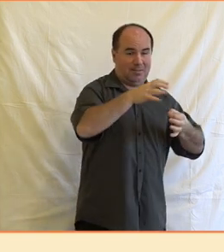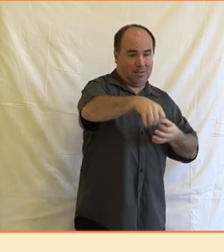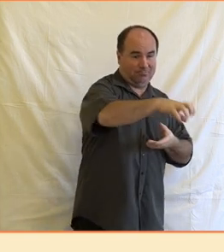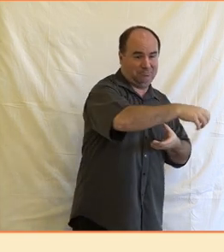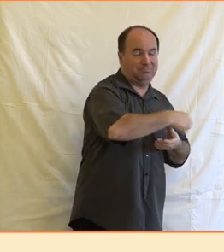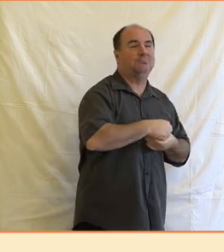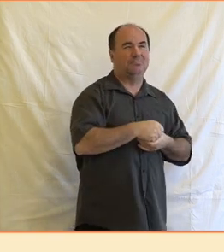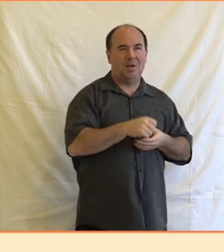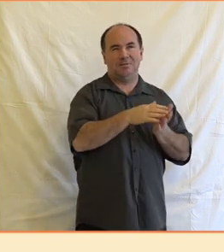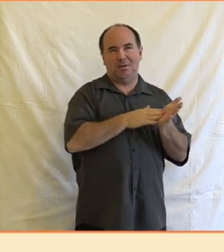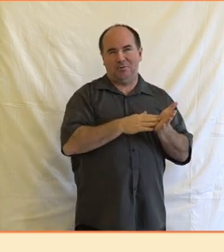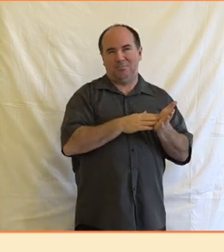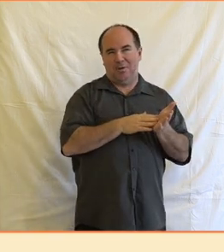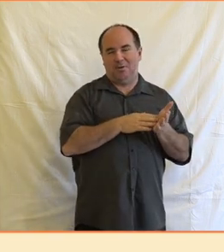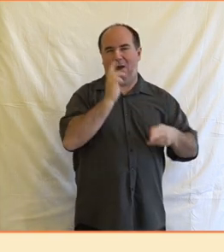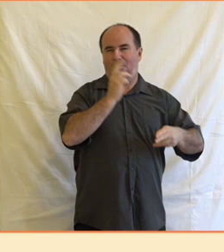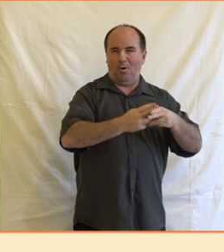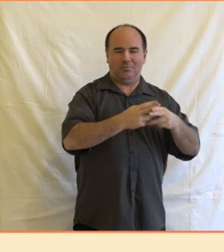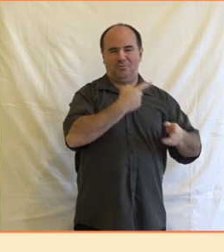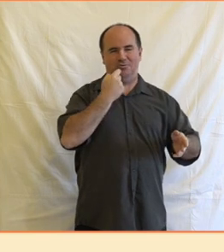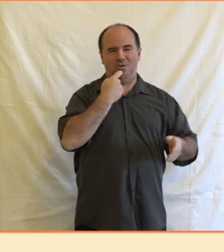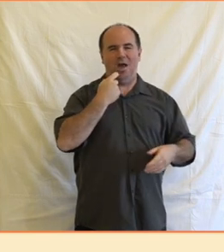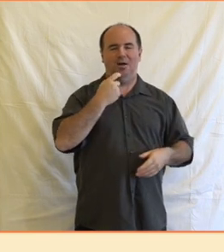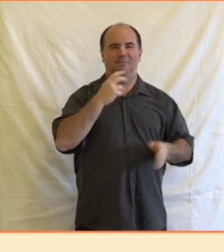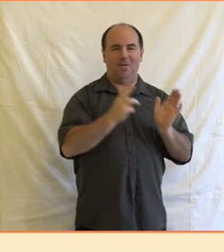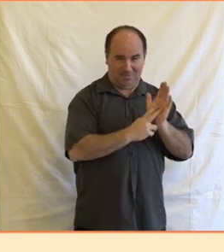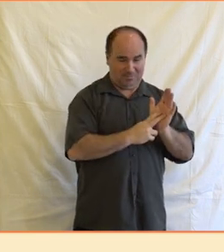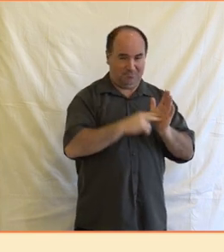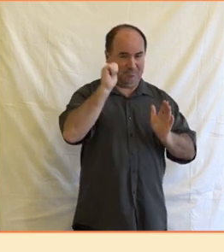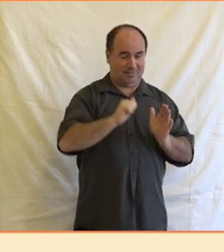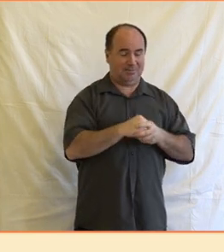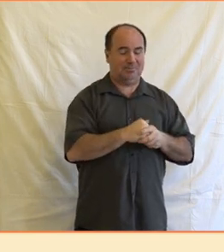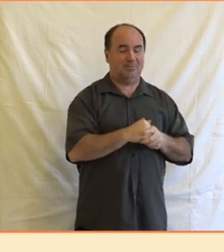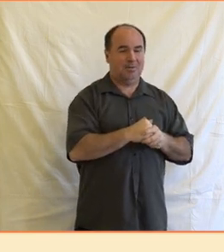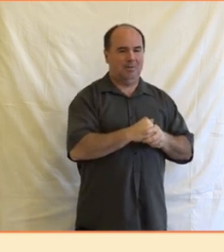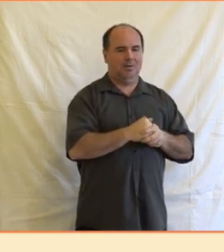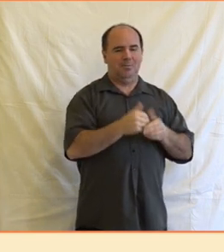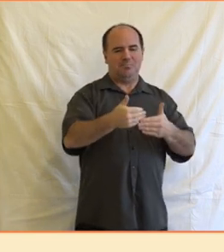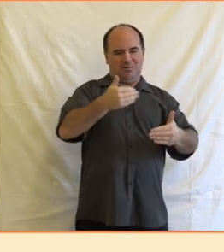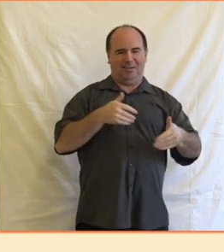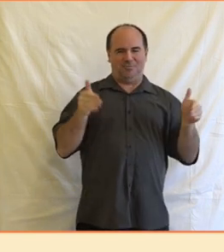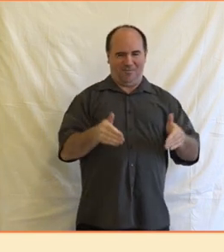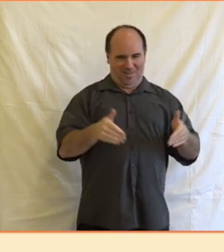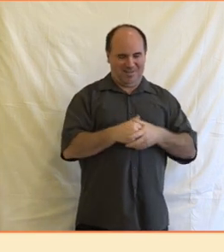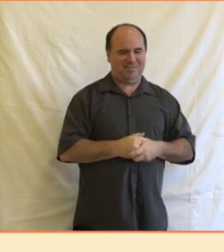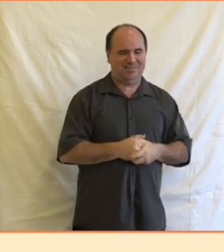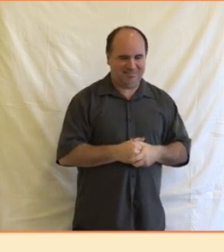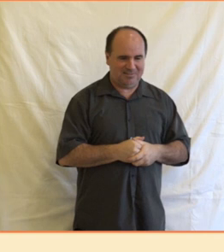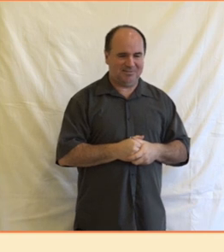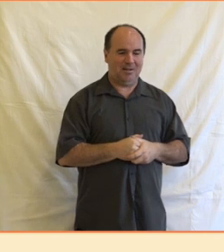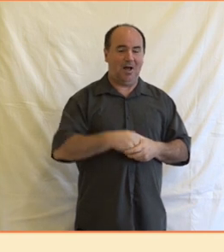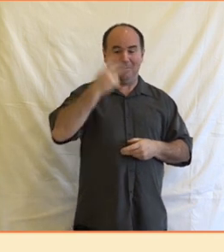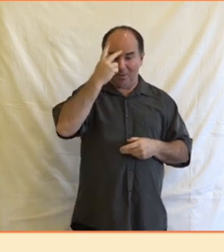na konci června, to znamená před dovolenými, a vzhledem samozřejmě k pracovnímu přetížení novinářů, tak jsme se snažili využít,